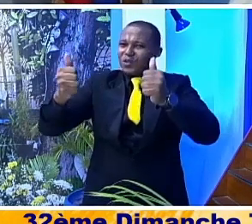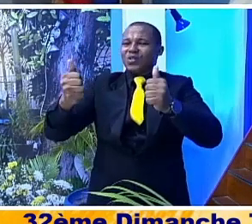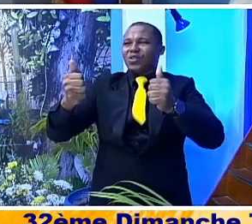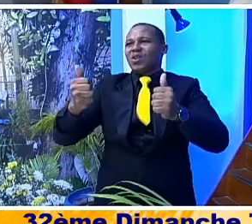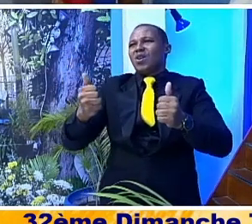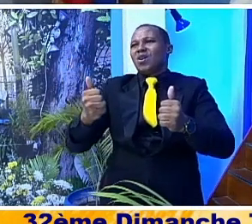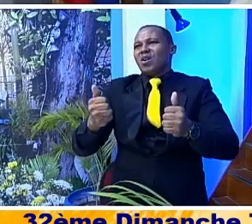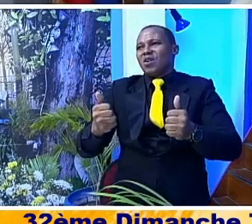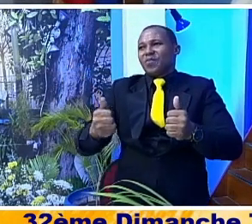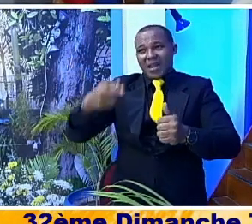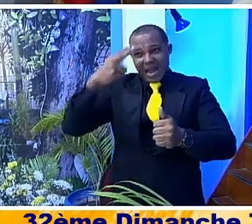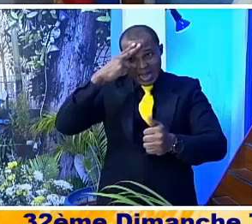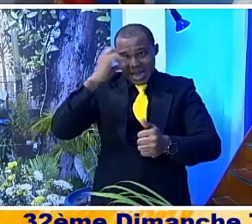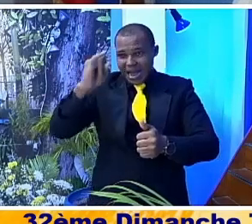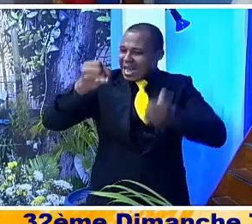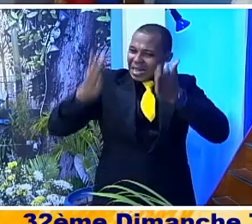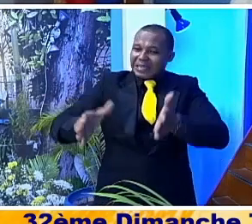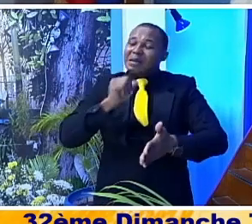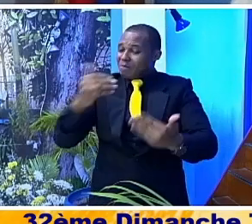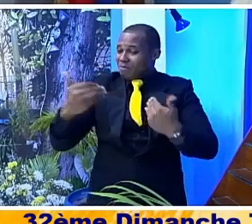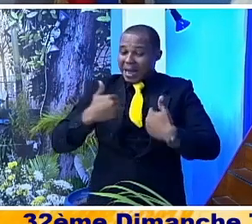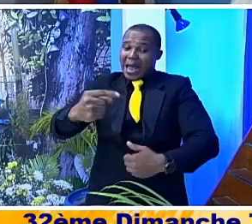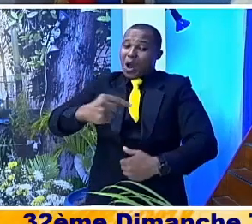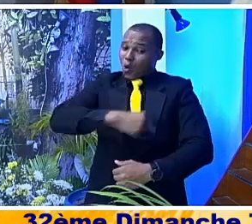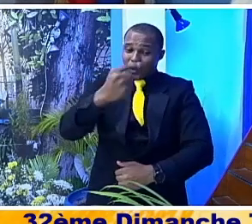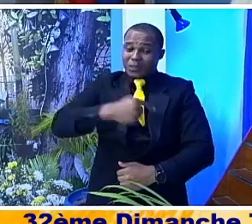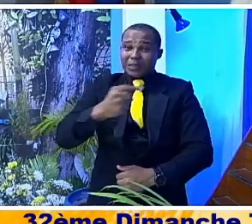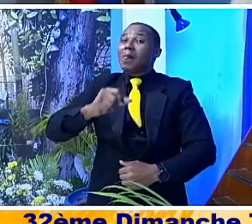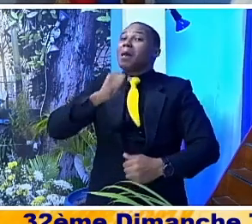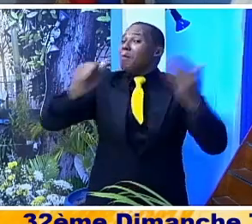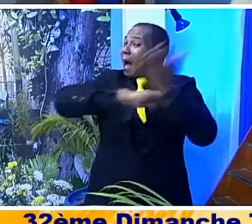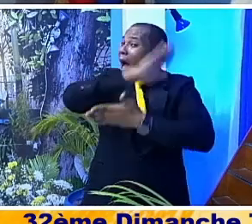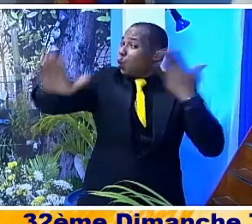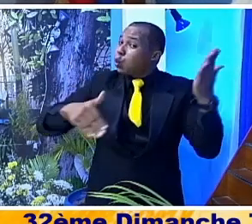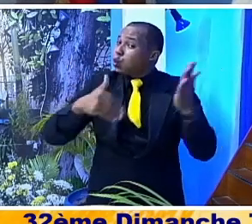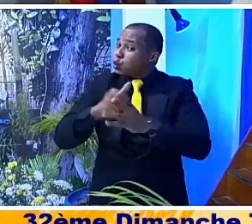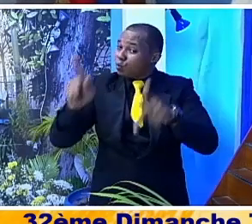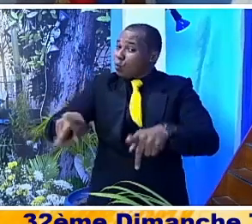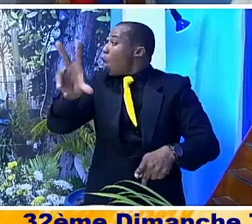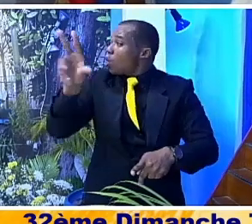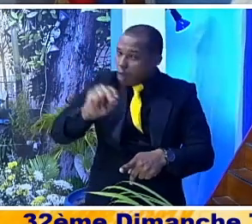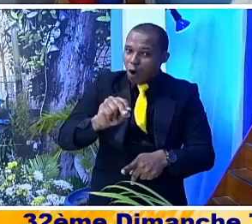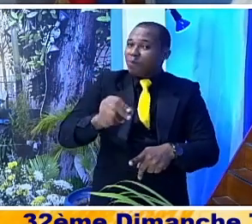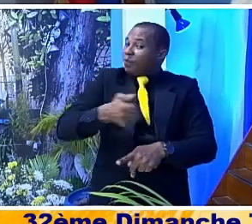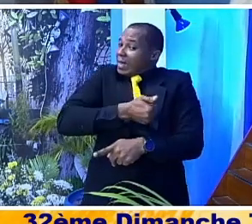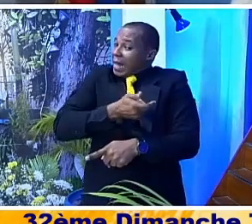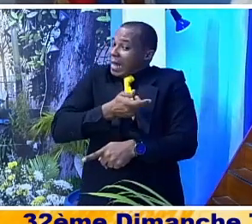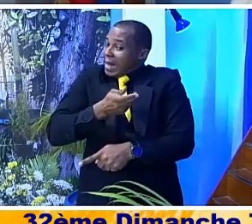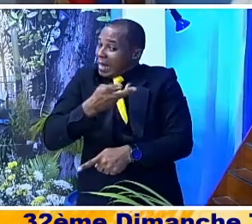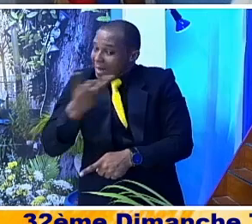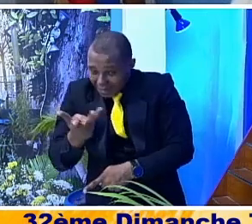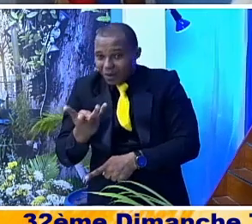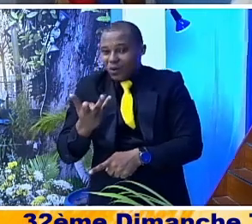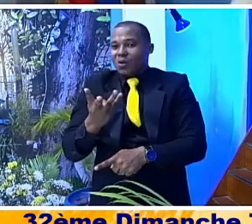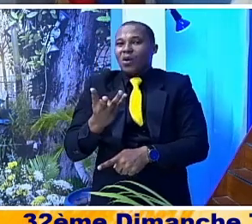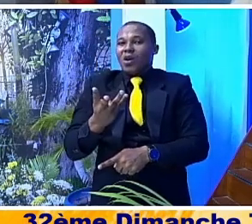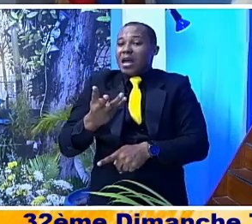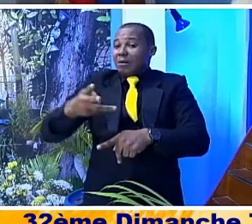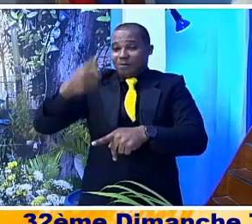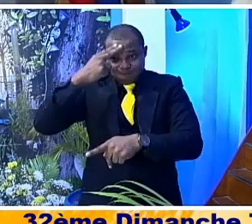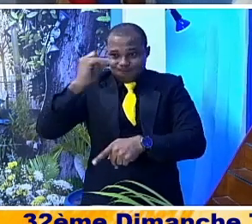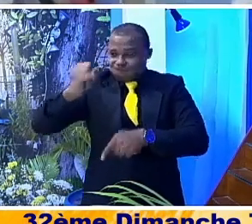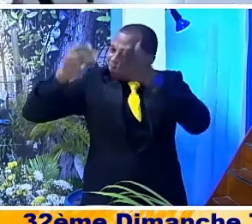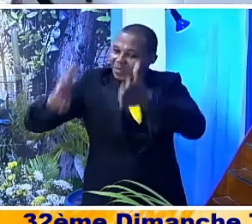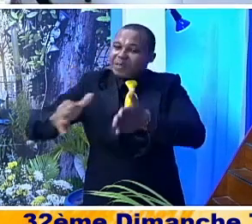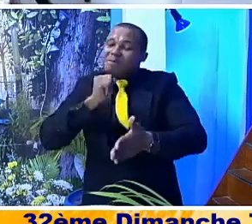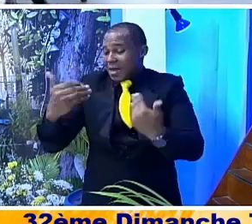Haïtien, pas de conscience. Et ce n'est pas nous, tout le monde a conscience. C'est quelques nègres qui soit disant abdominé, qui pas une conscience, qui